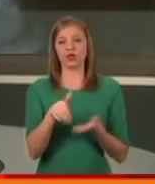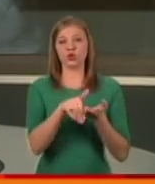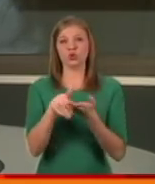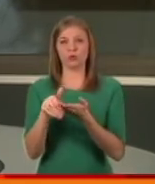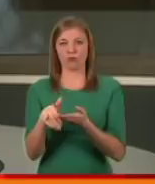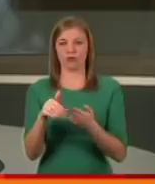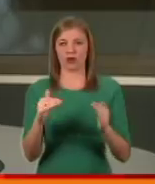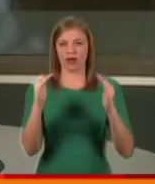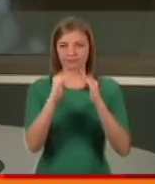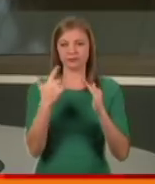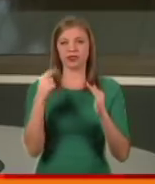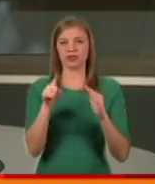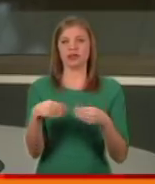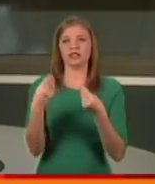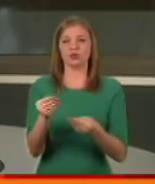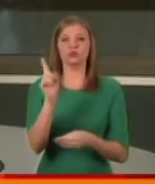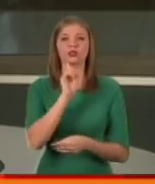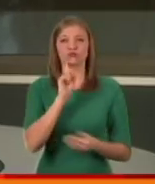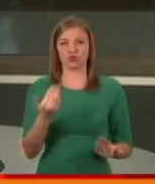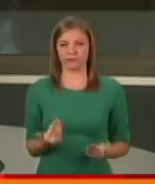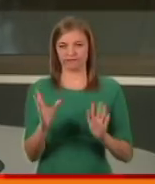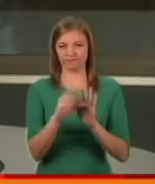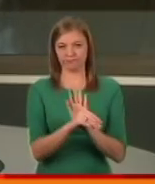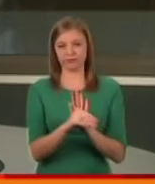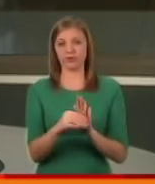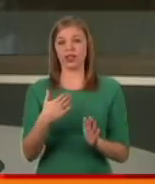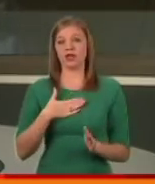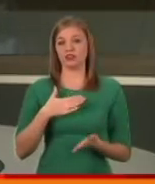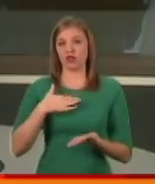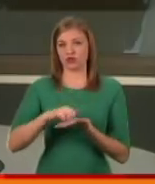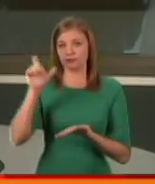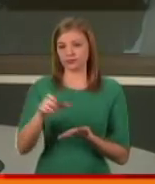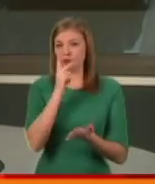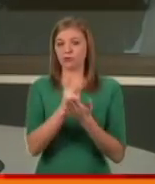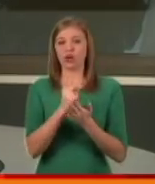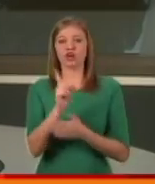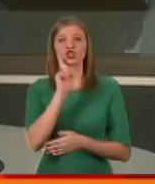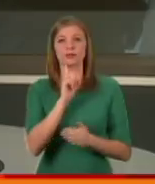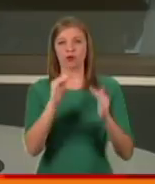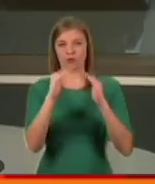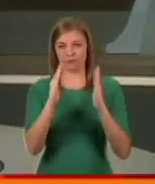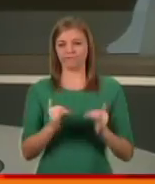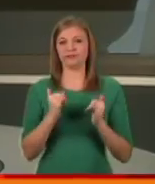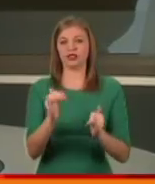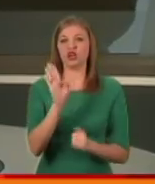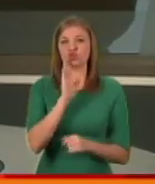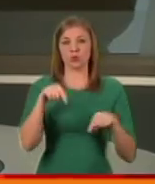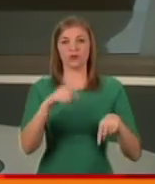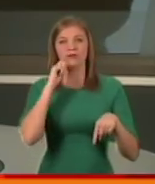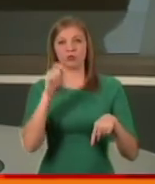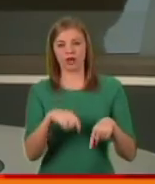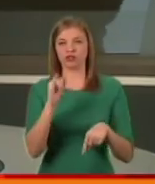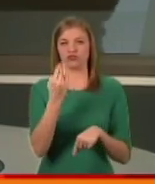допомагає притулкові, де їм надають тимчасовий прихисток. Наш Артем Сорокін покаже, тимчасове житло для жінок в Україні